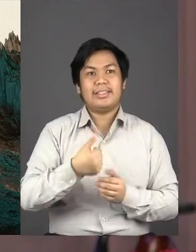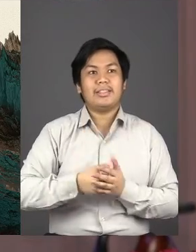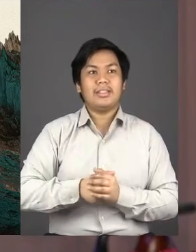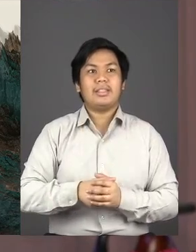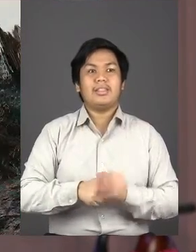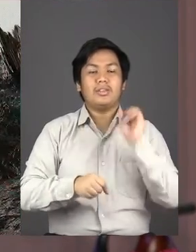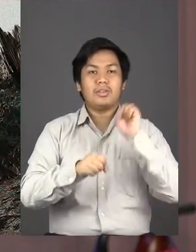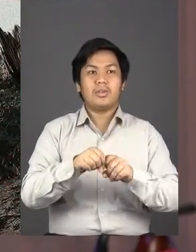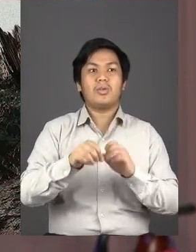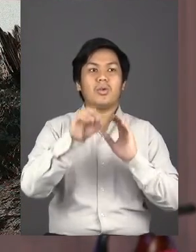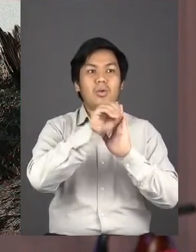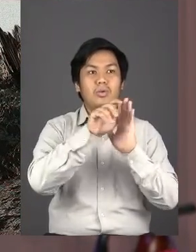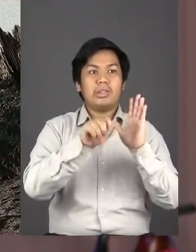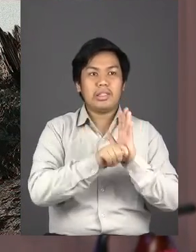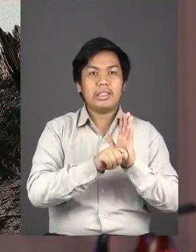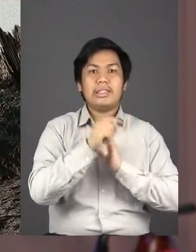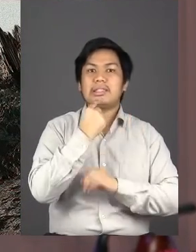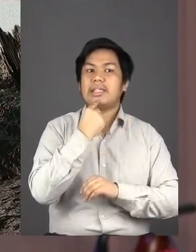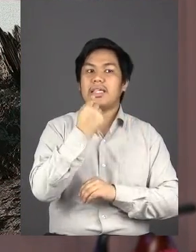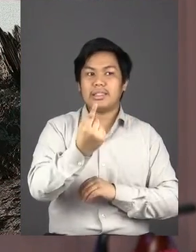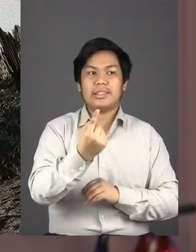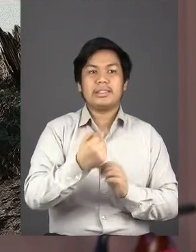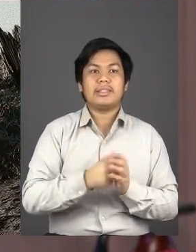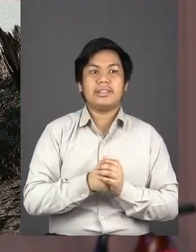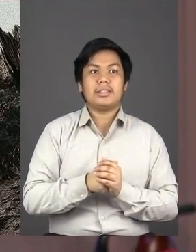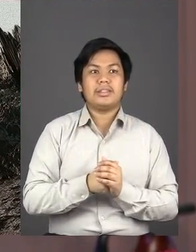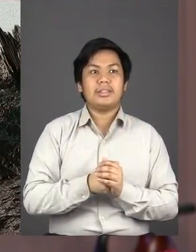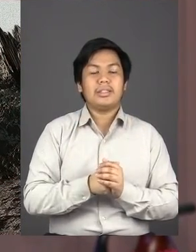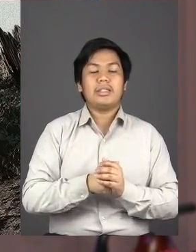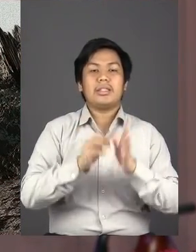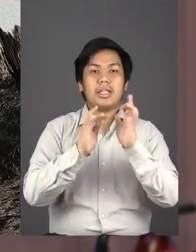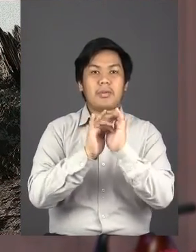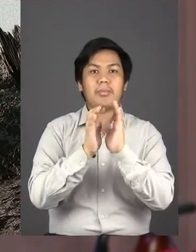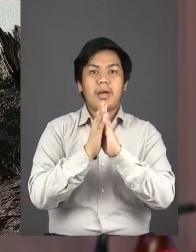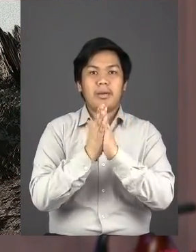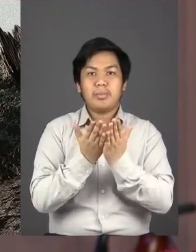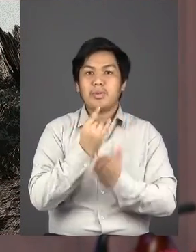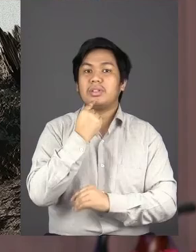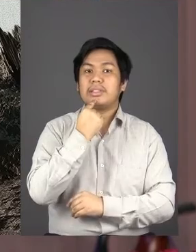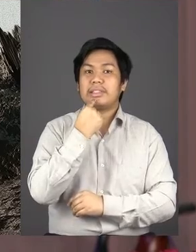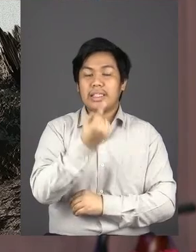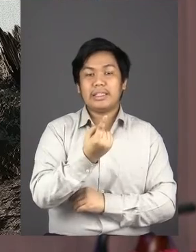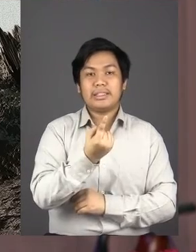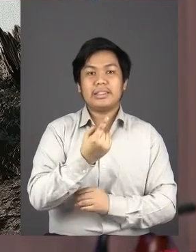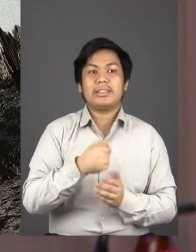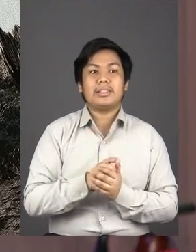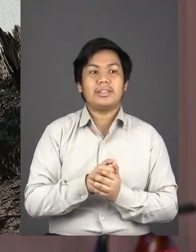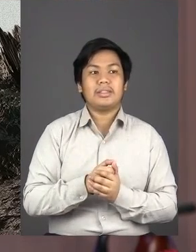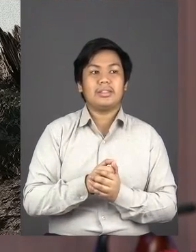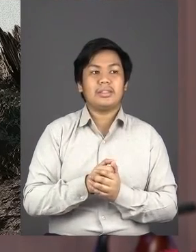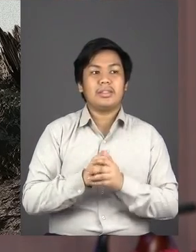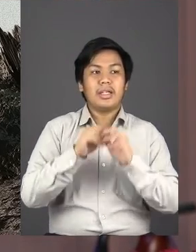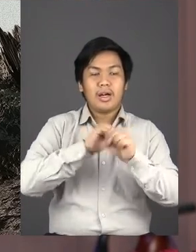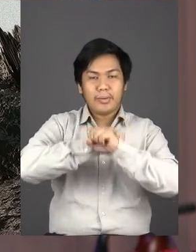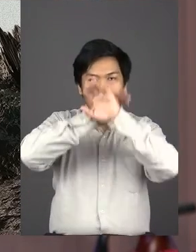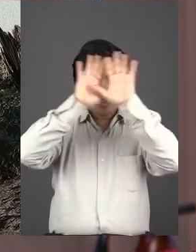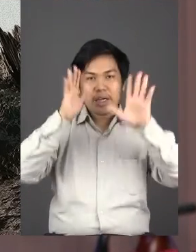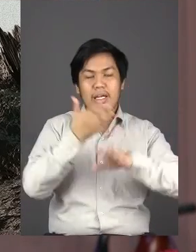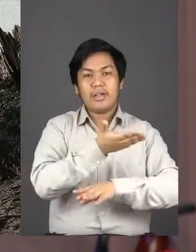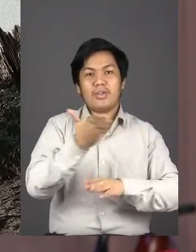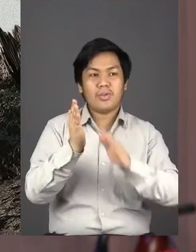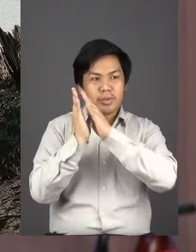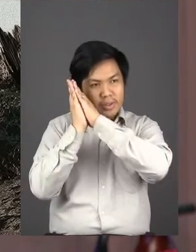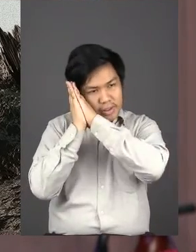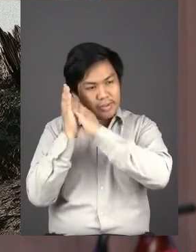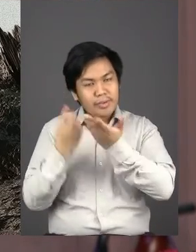Therefore it says. Therefore the Old Testament says. Therefore the scriptures of the Lord say, awake, O sleeper, and arise from the